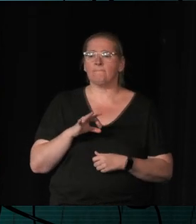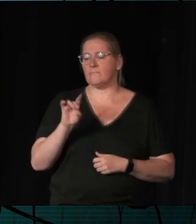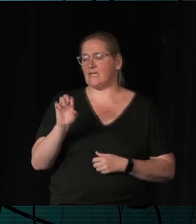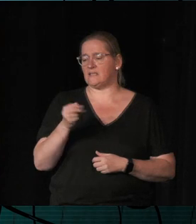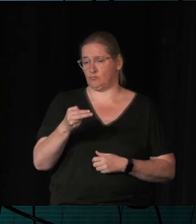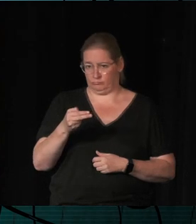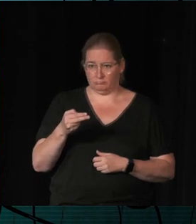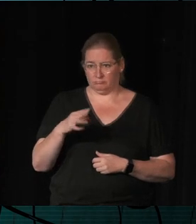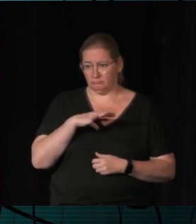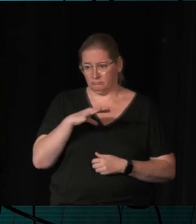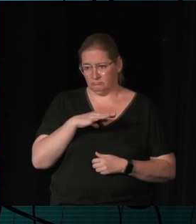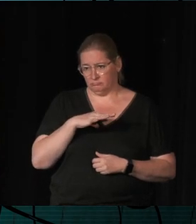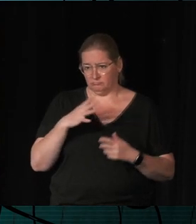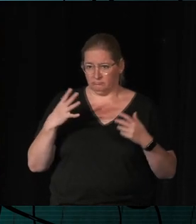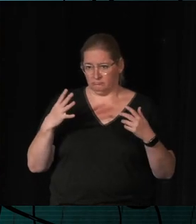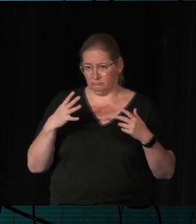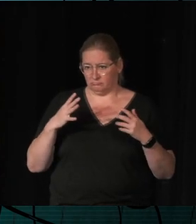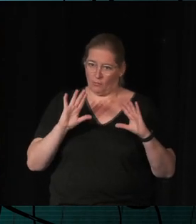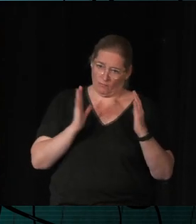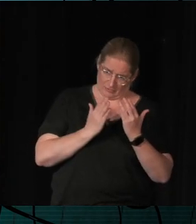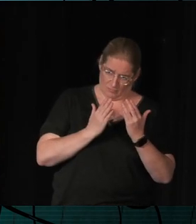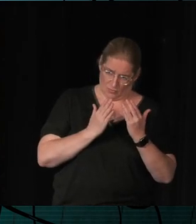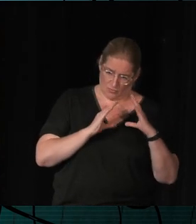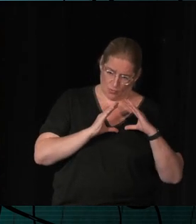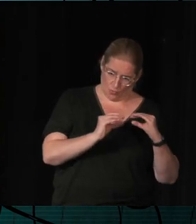de l'enfermement concret, de l'enfermement abstrait.